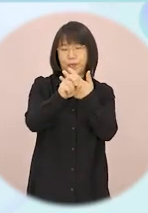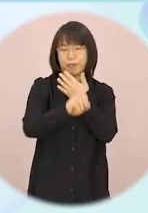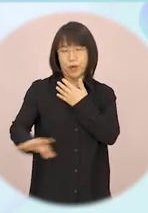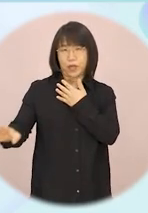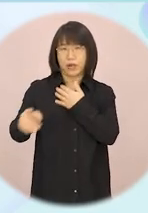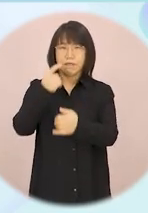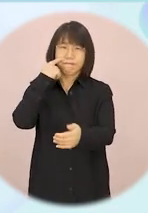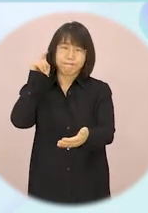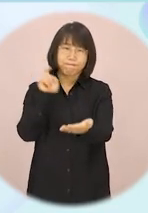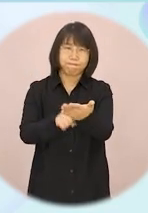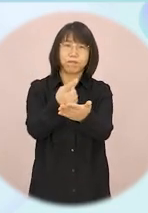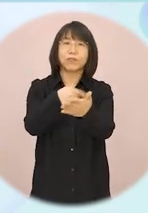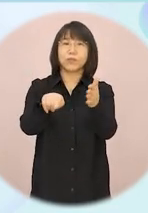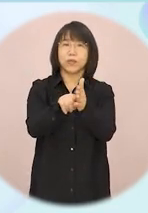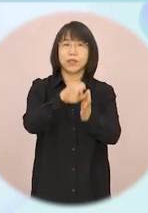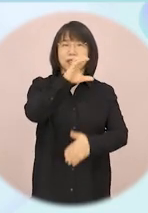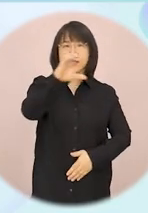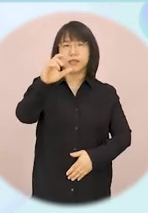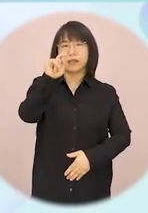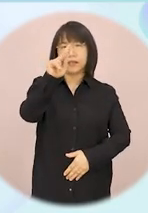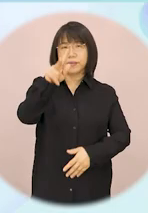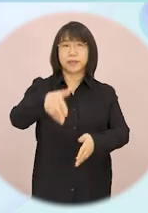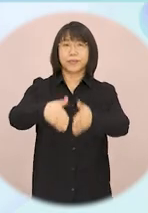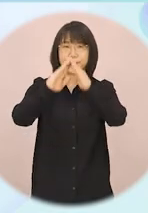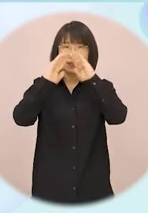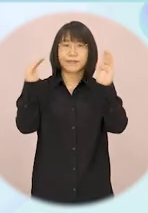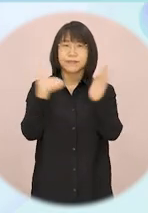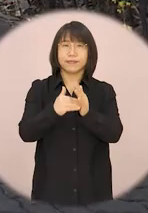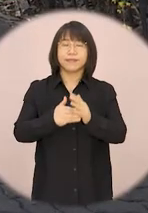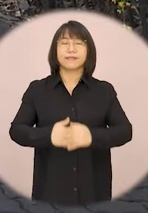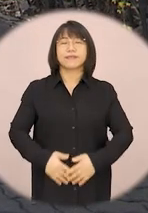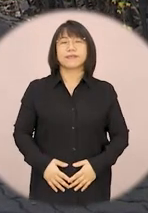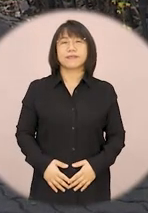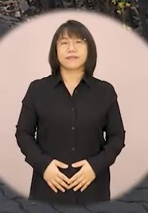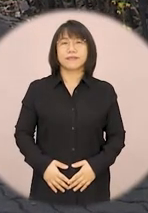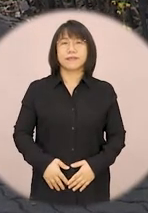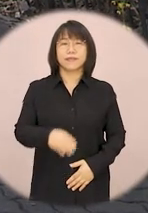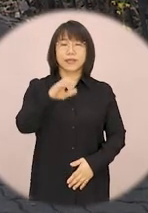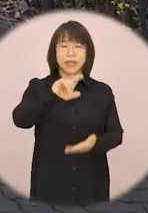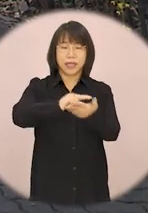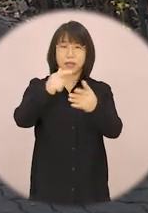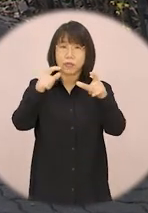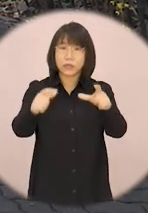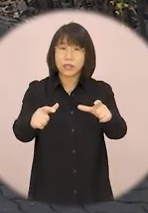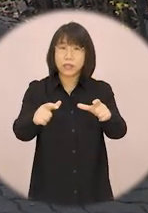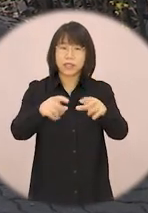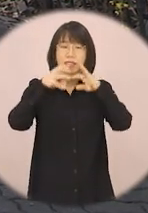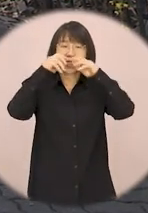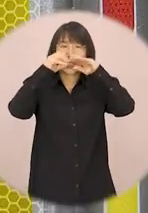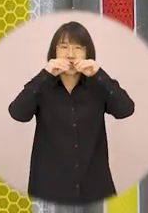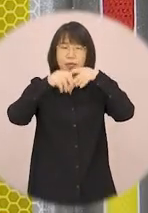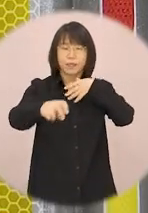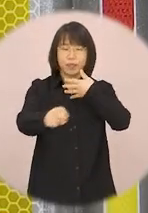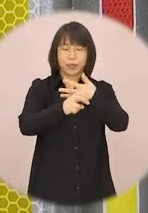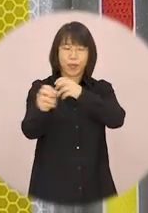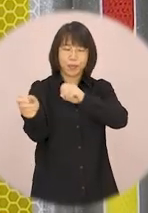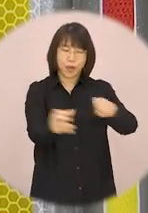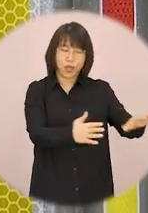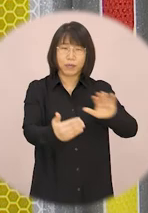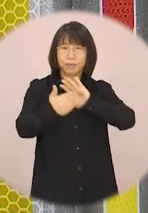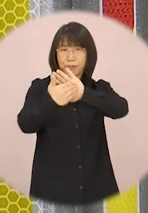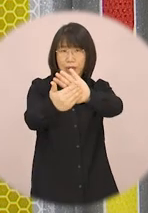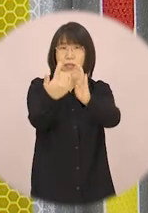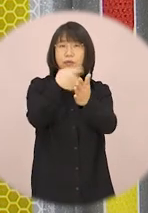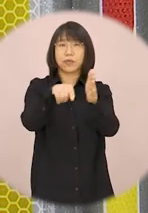cctv 가 곳곳에 설치돼 씁니다 강서구가 쓰레기 불법투기 견제를 위한 이동식 cctv